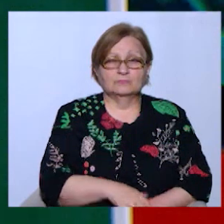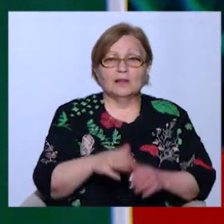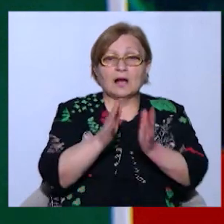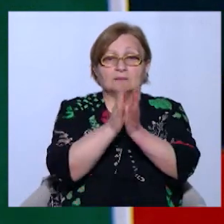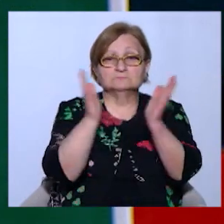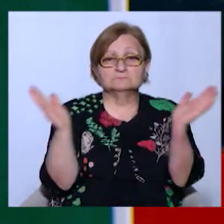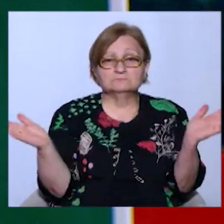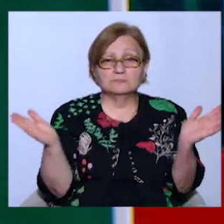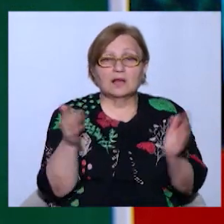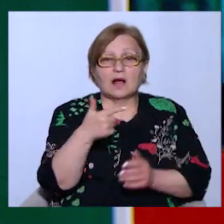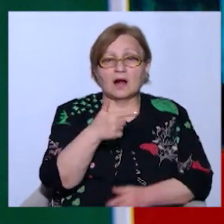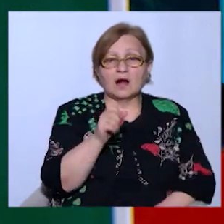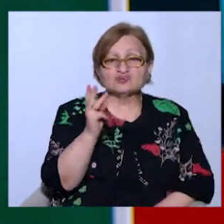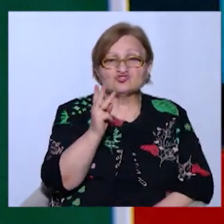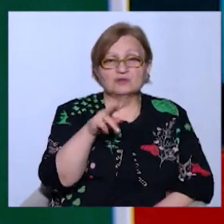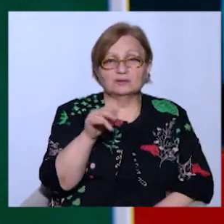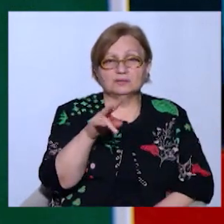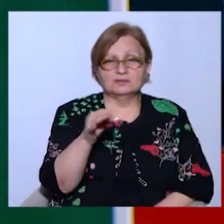გაშლილი